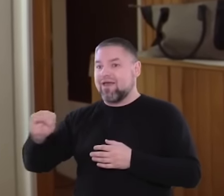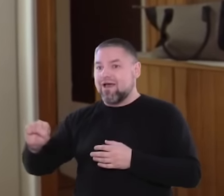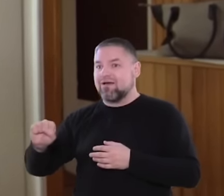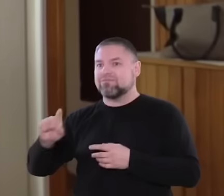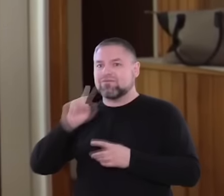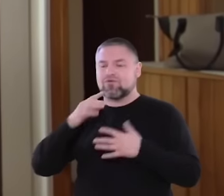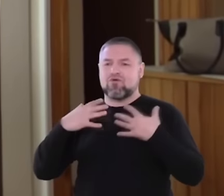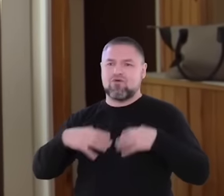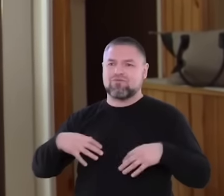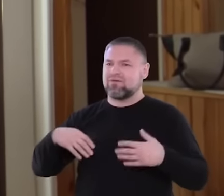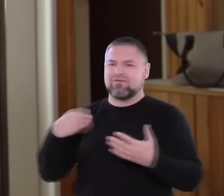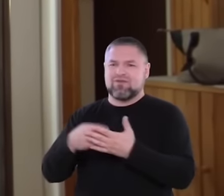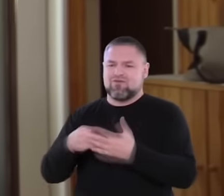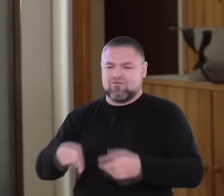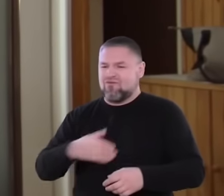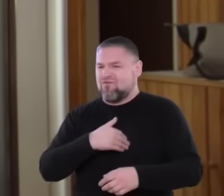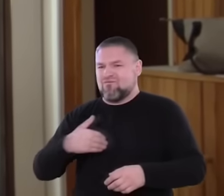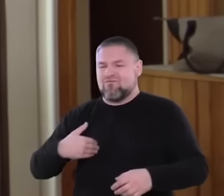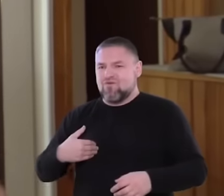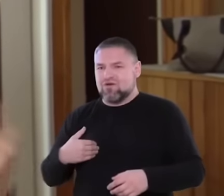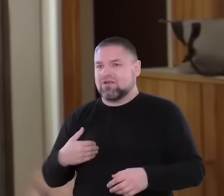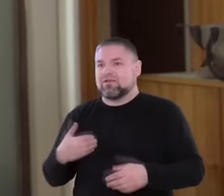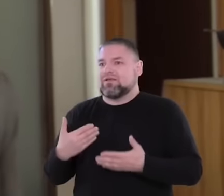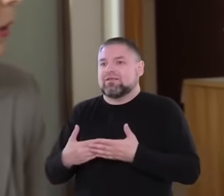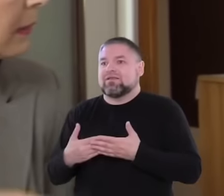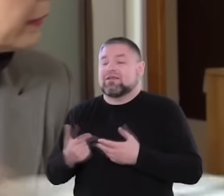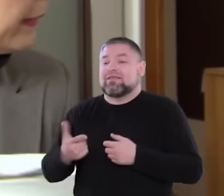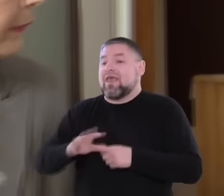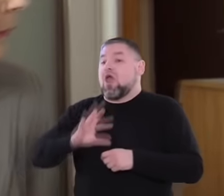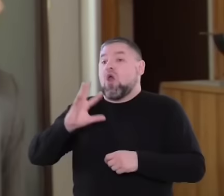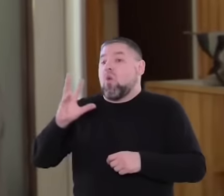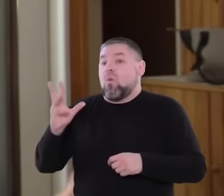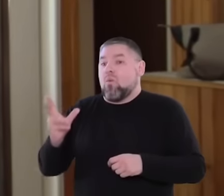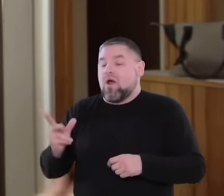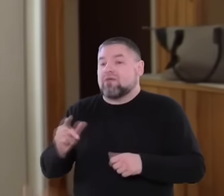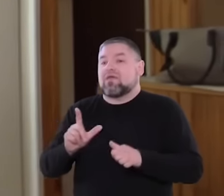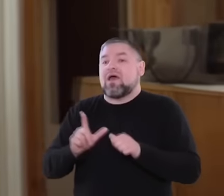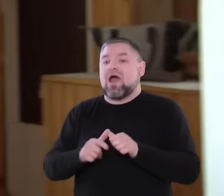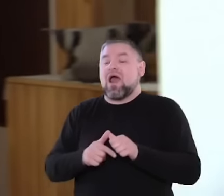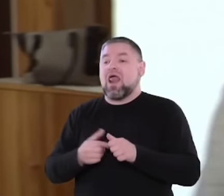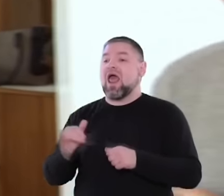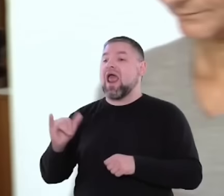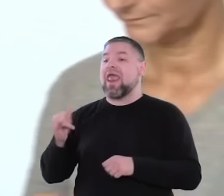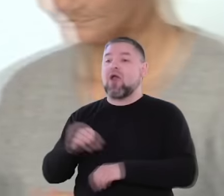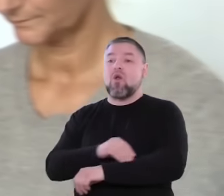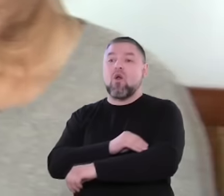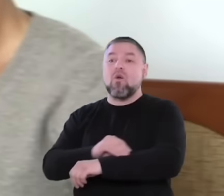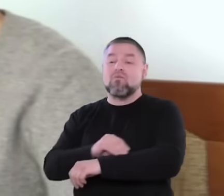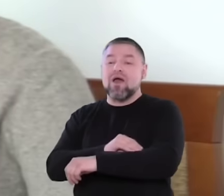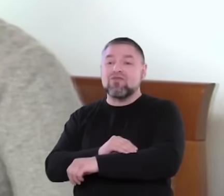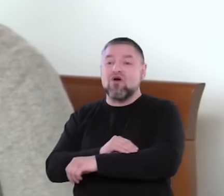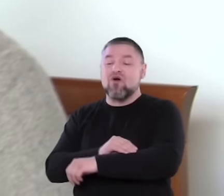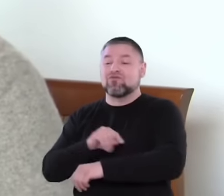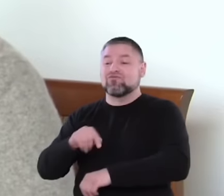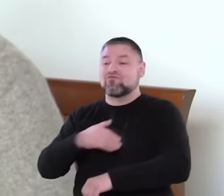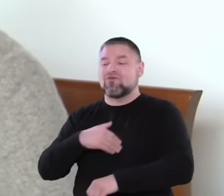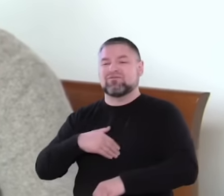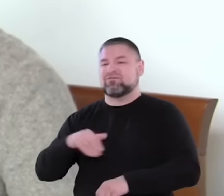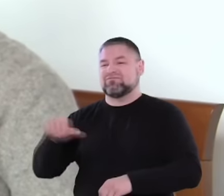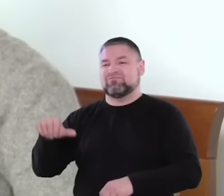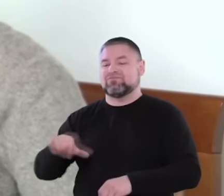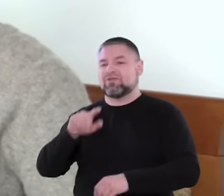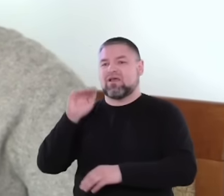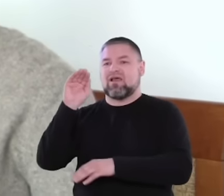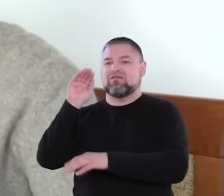Generalnie to ubrań nie kupuję w Polsce. Nie dlatego, że są nieładne, ale niestety gatunkowo gorsze od tych zachodnich.